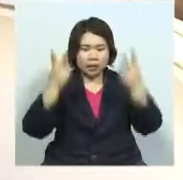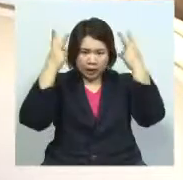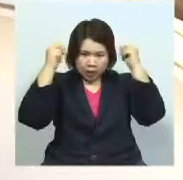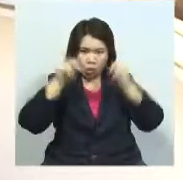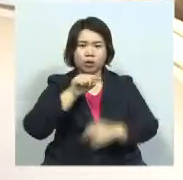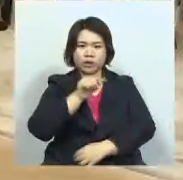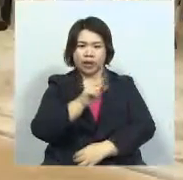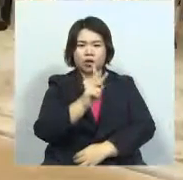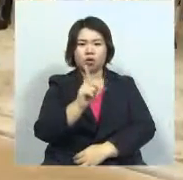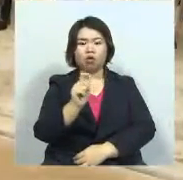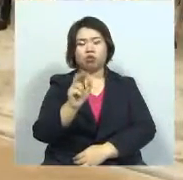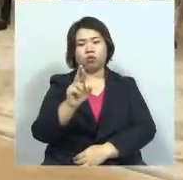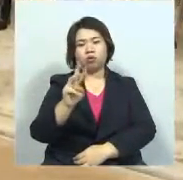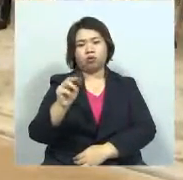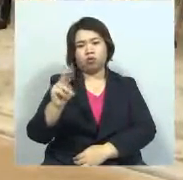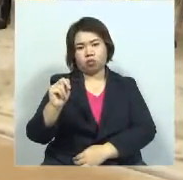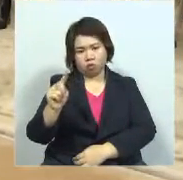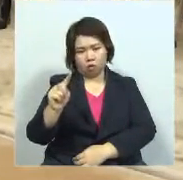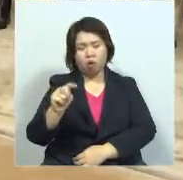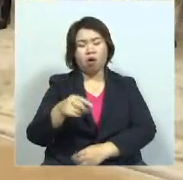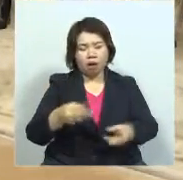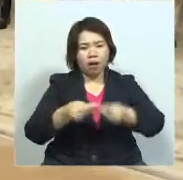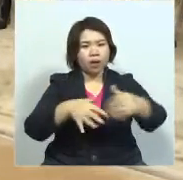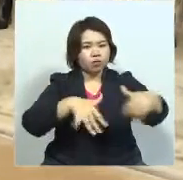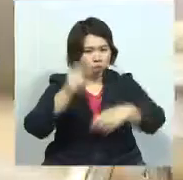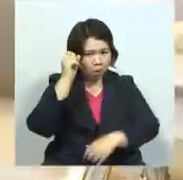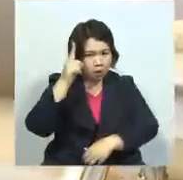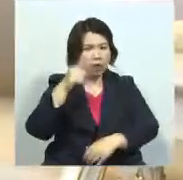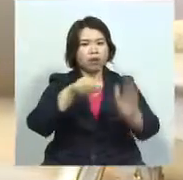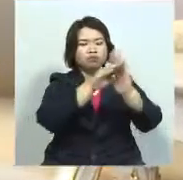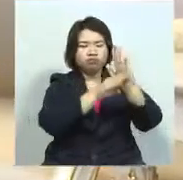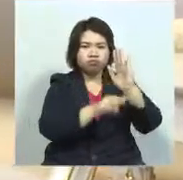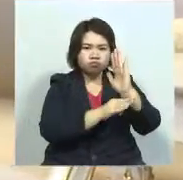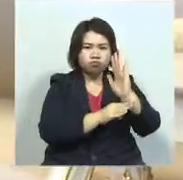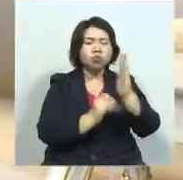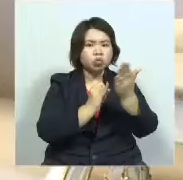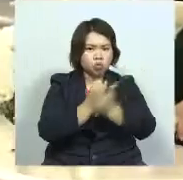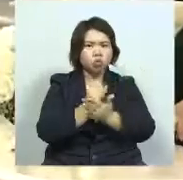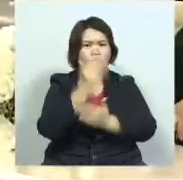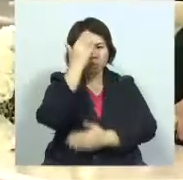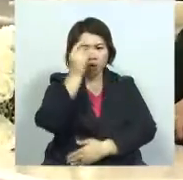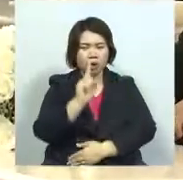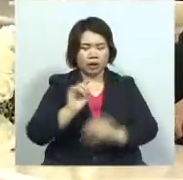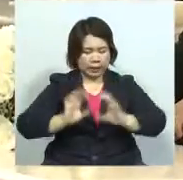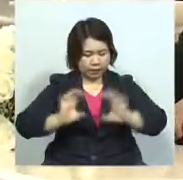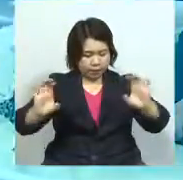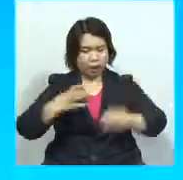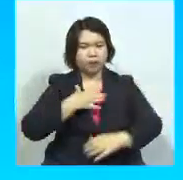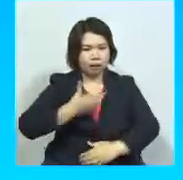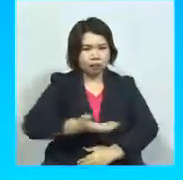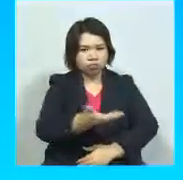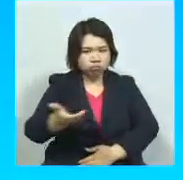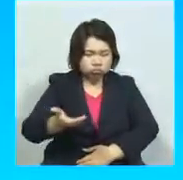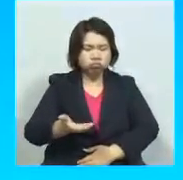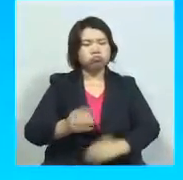ให้กอรมน.เร่งสร้างความเข้าใจสร้างหลักคิดที่ถูกต้องให้ประชาชนเข้าใจว่ารัฐบาลต้องการให้บ้านเมืองสงบเรียบร้อย